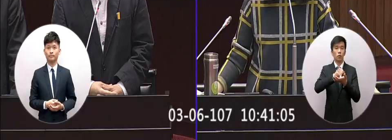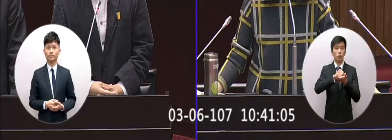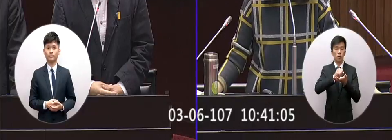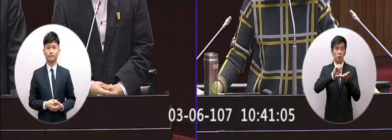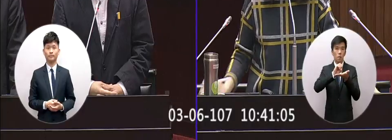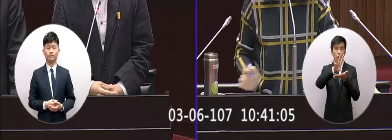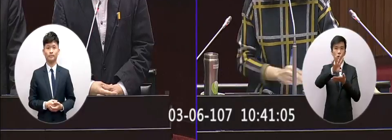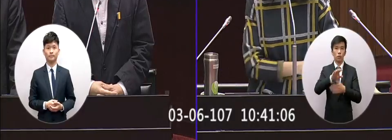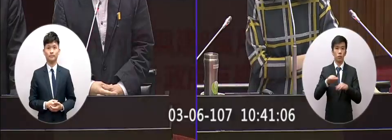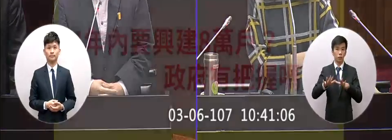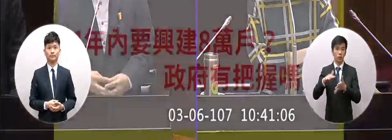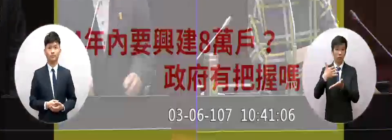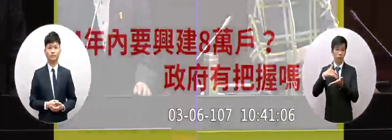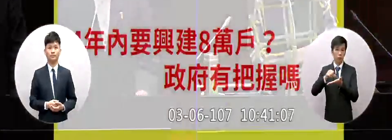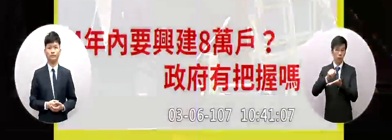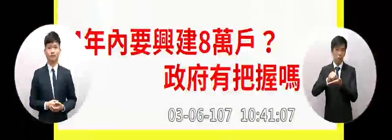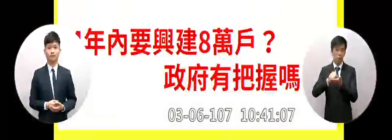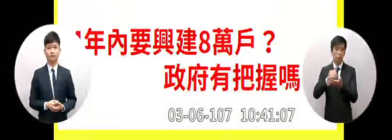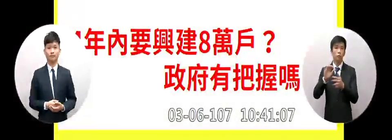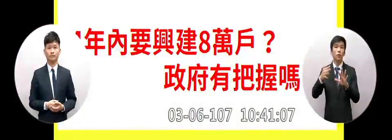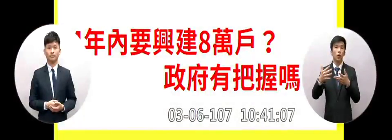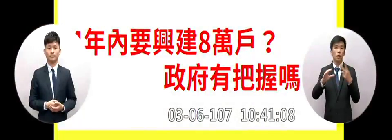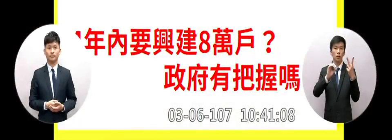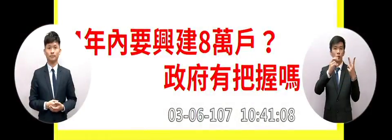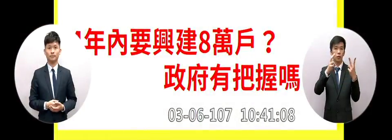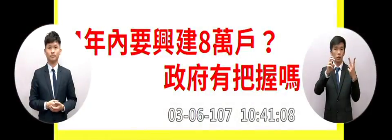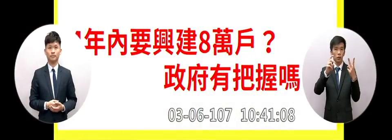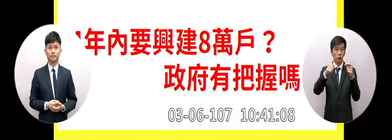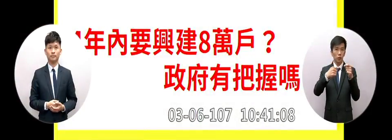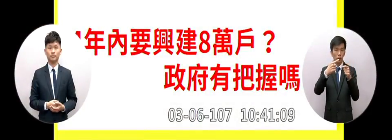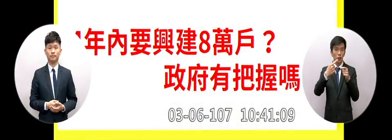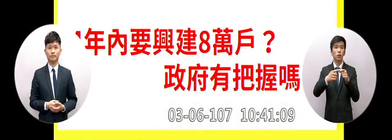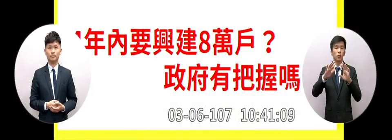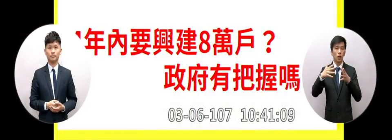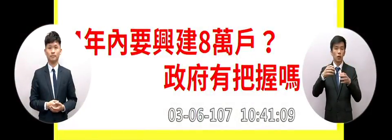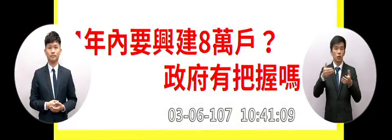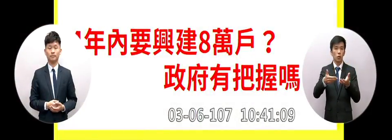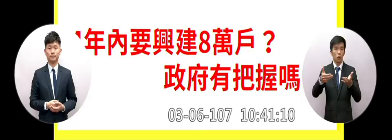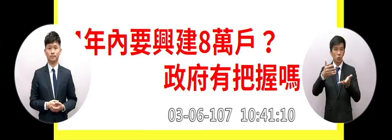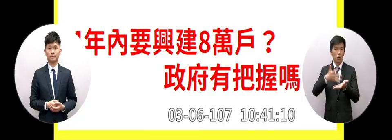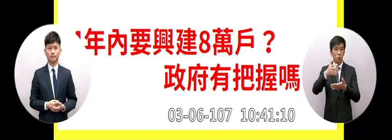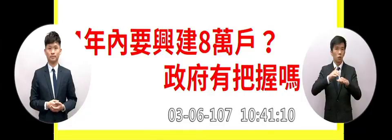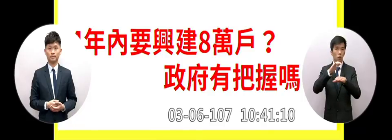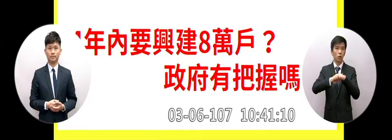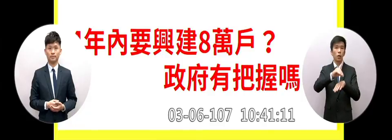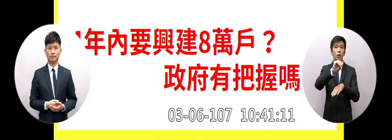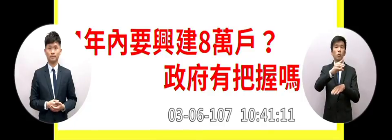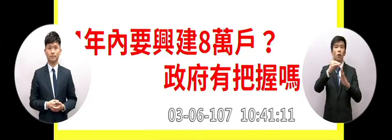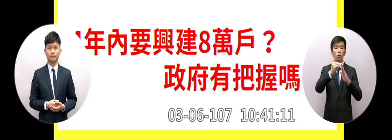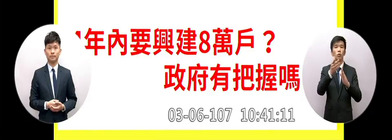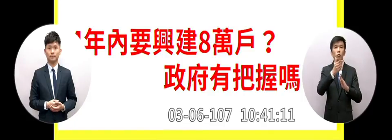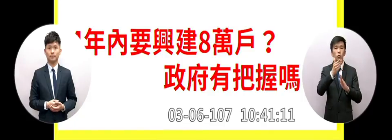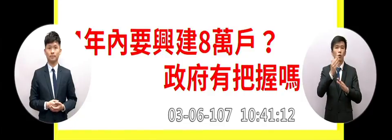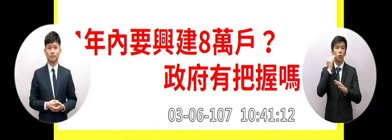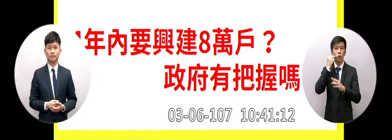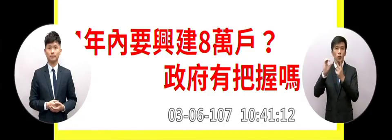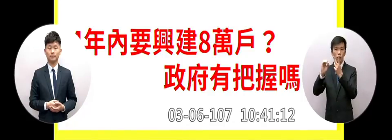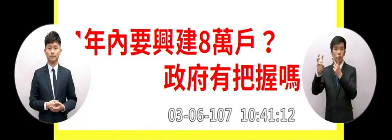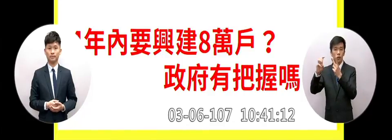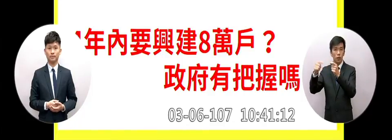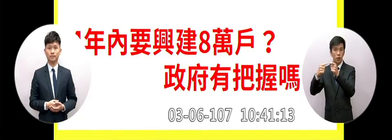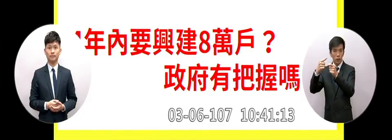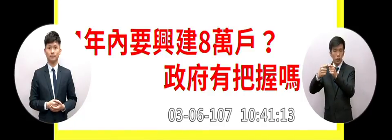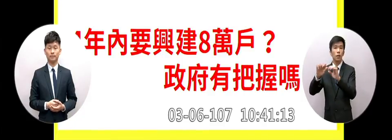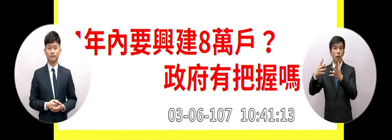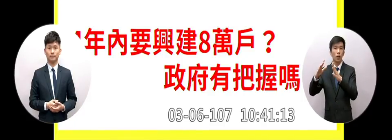哦，2020年之前大概会完工的是10,000多户了哦，到2023年会完工的大概是4万多户，那再